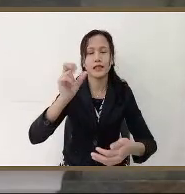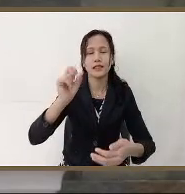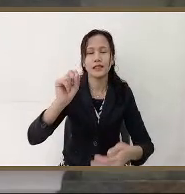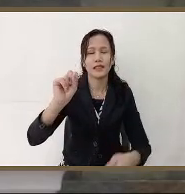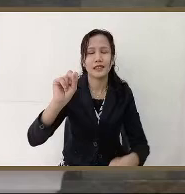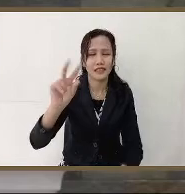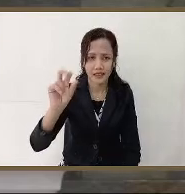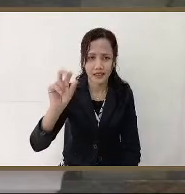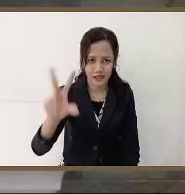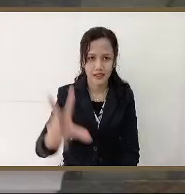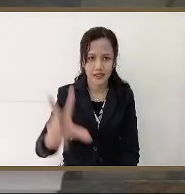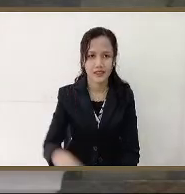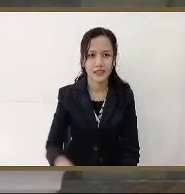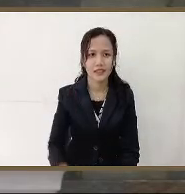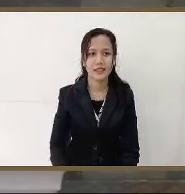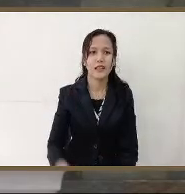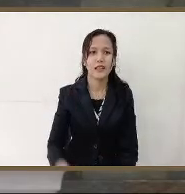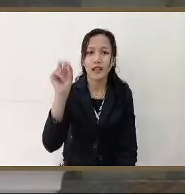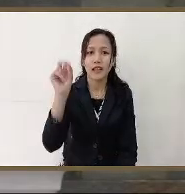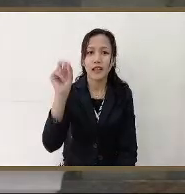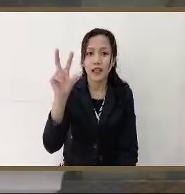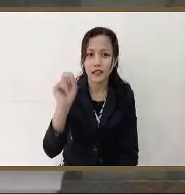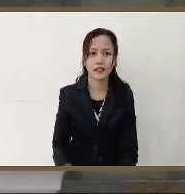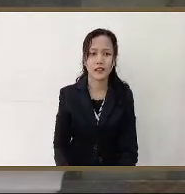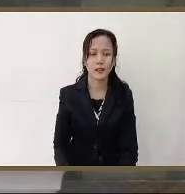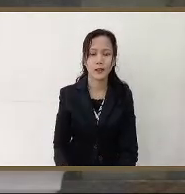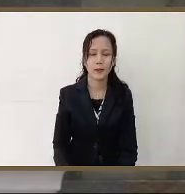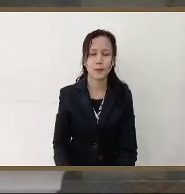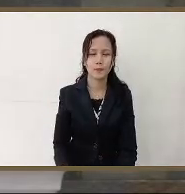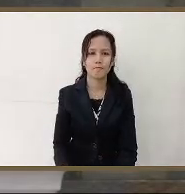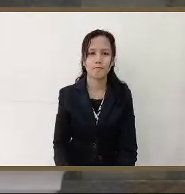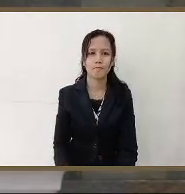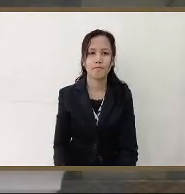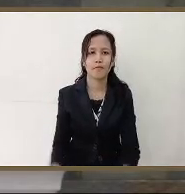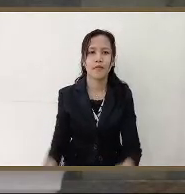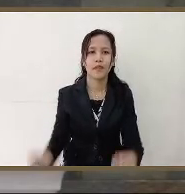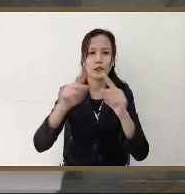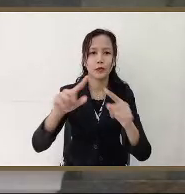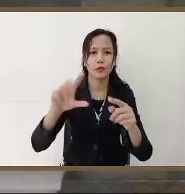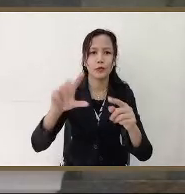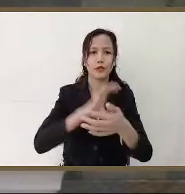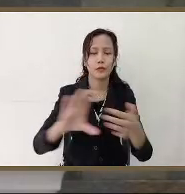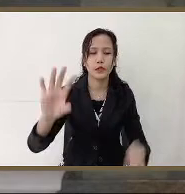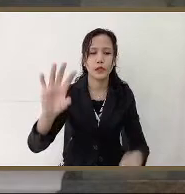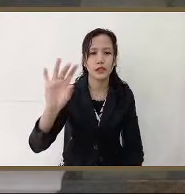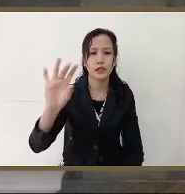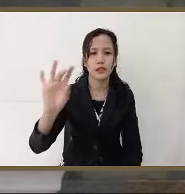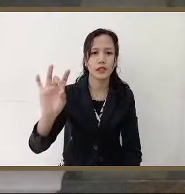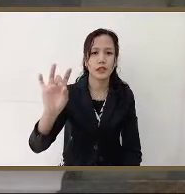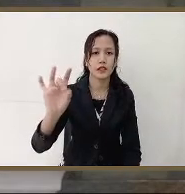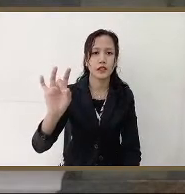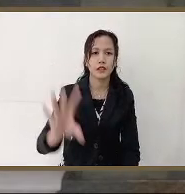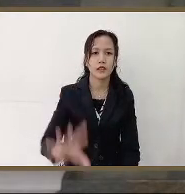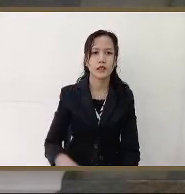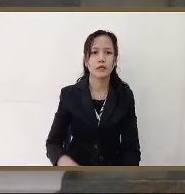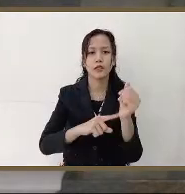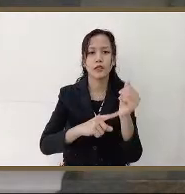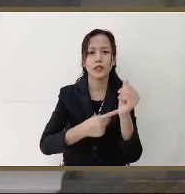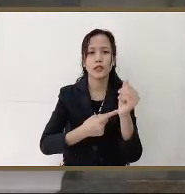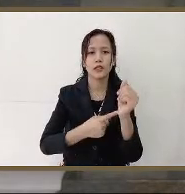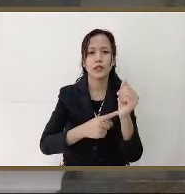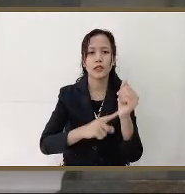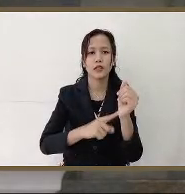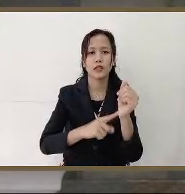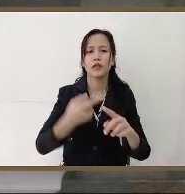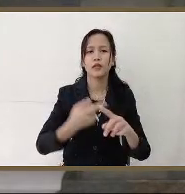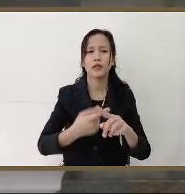Makikita natin na mainly nasa chapter 13 hanggang chapter 18. Pero nagsimula na pumasok ito from chapter 12.